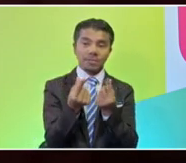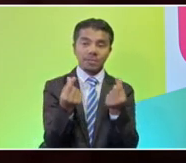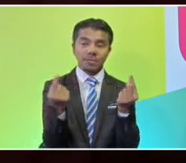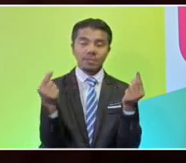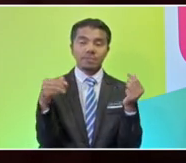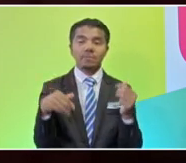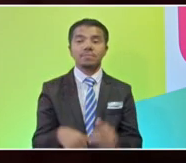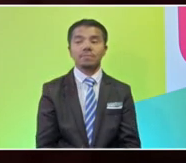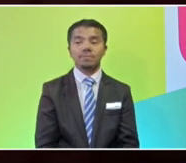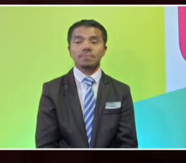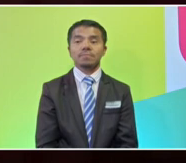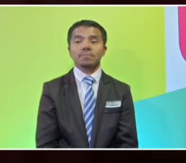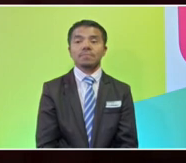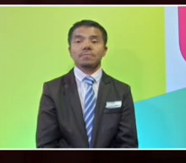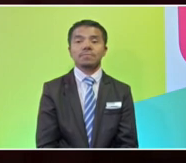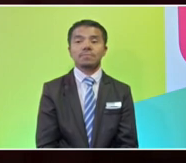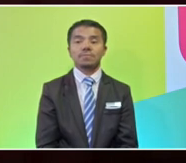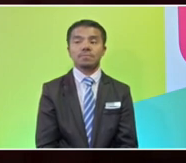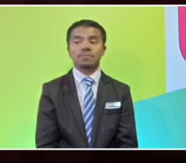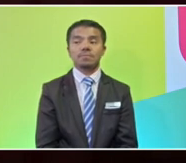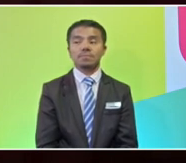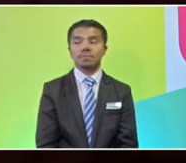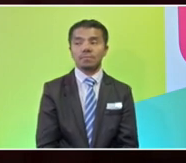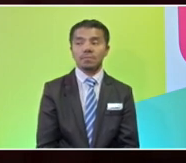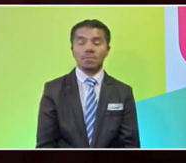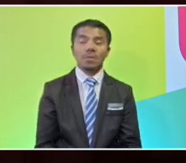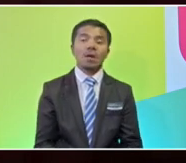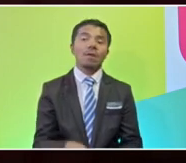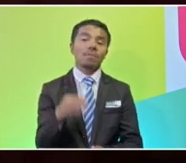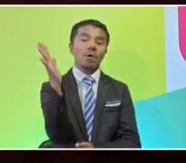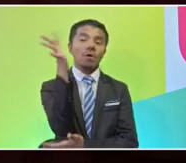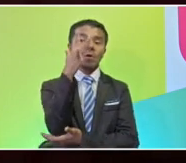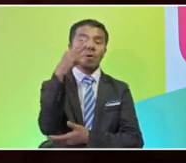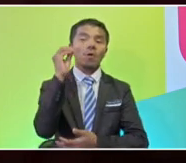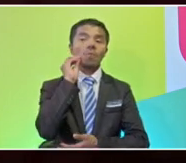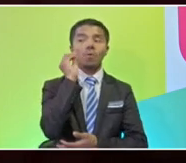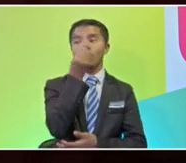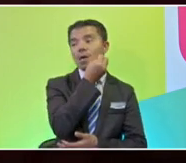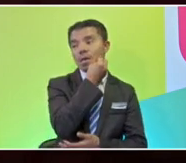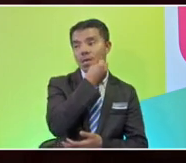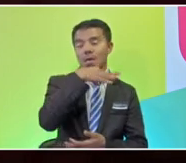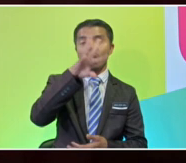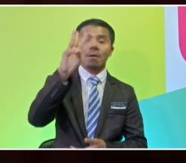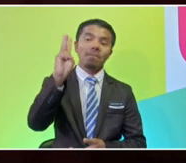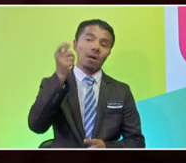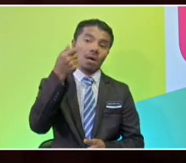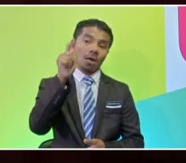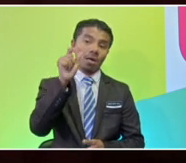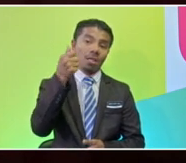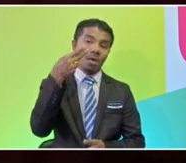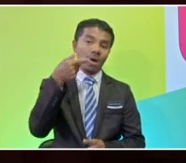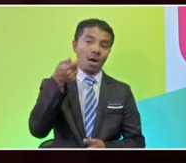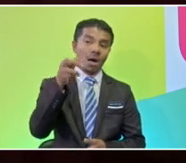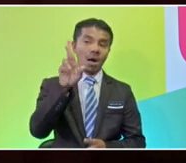Oke seterusnya ialah pokok bunga matahari nah yang ini istimewanya sebab biji itu